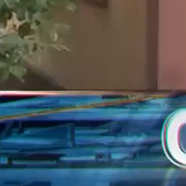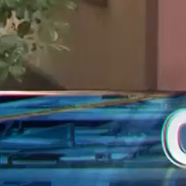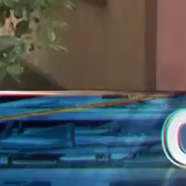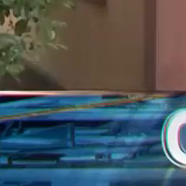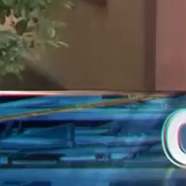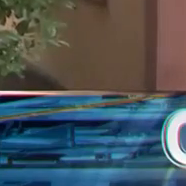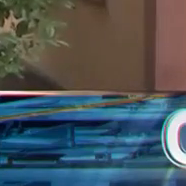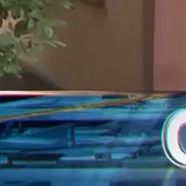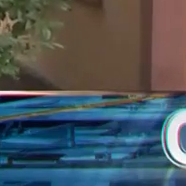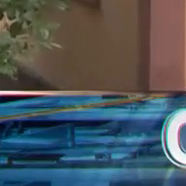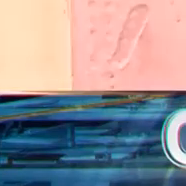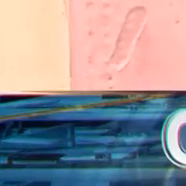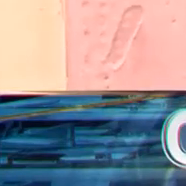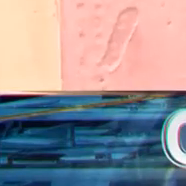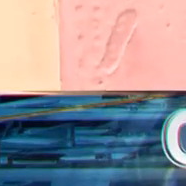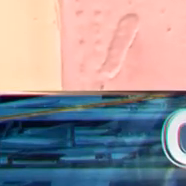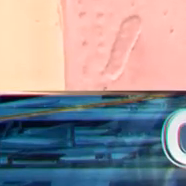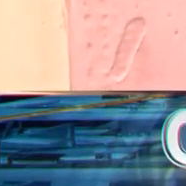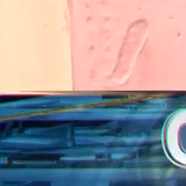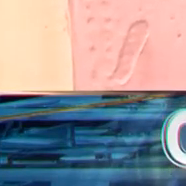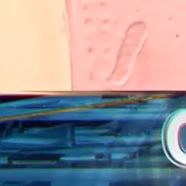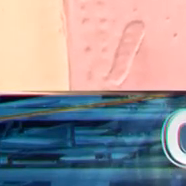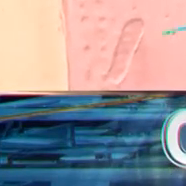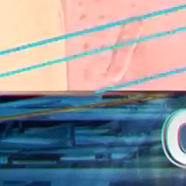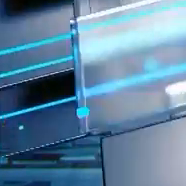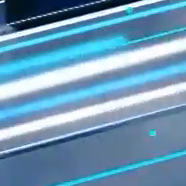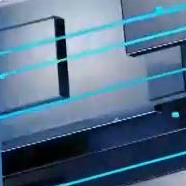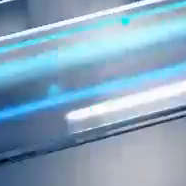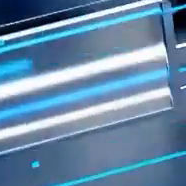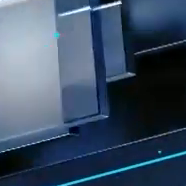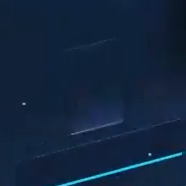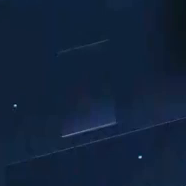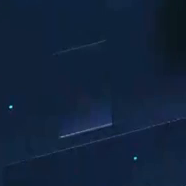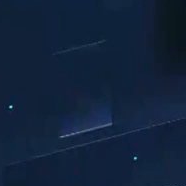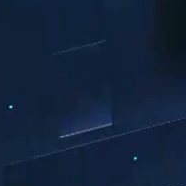разных регионах страны благотворительный фонд дарит нуждающимся жилье.